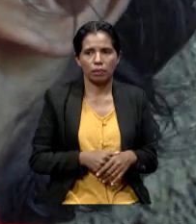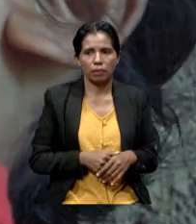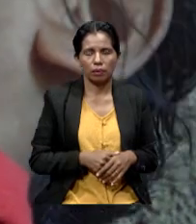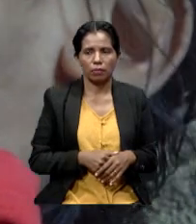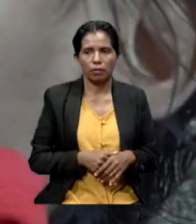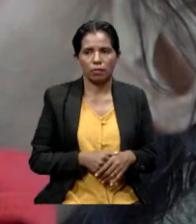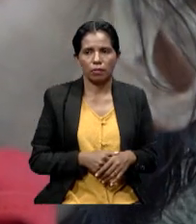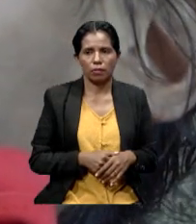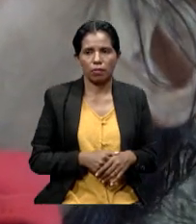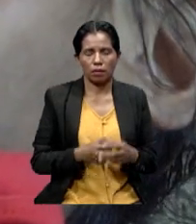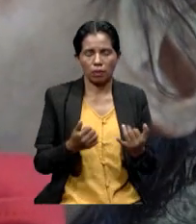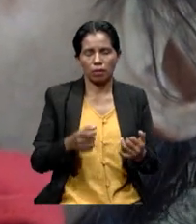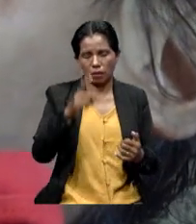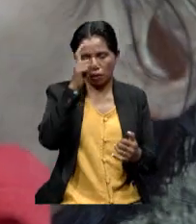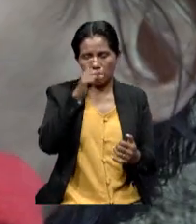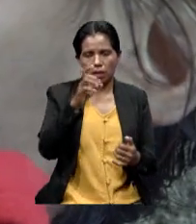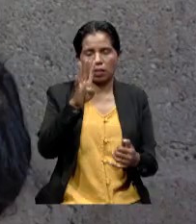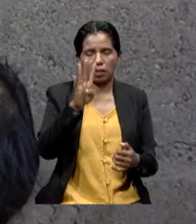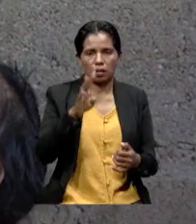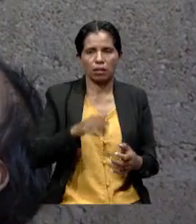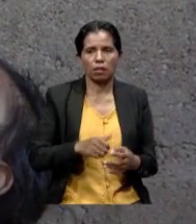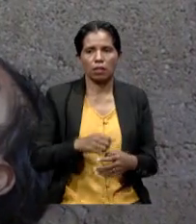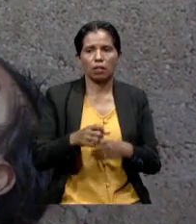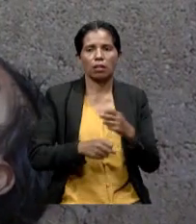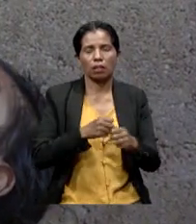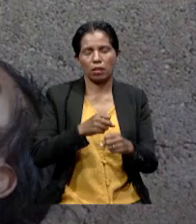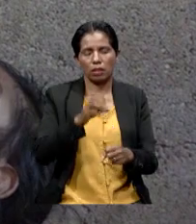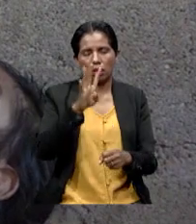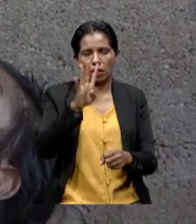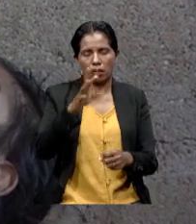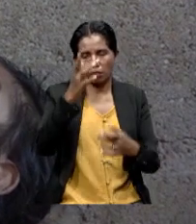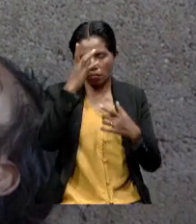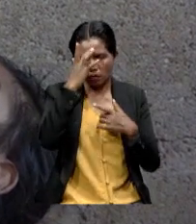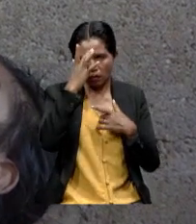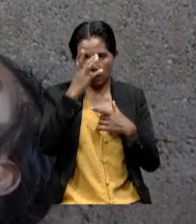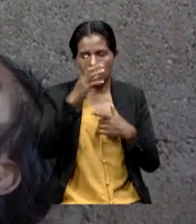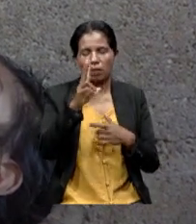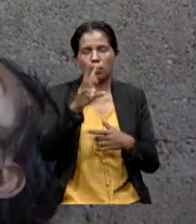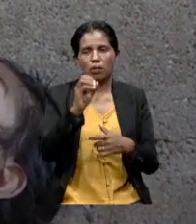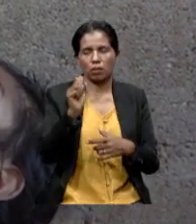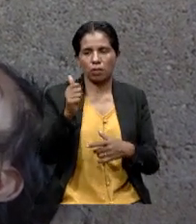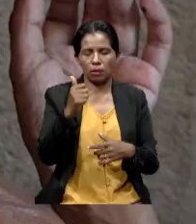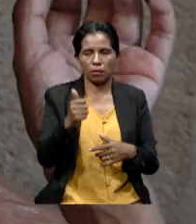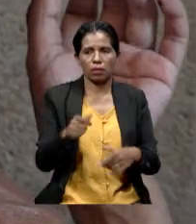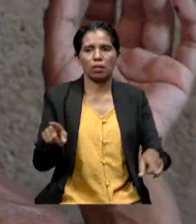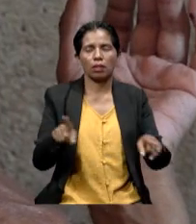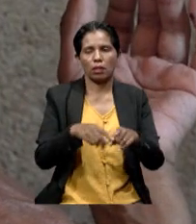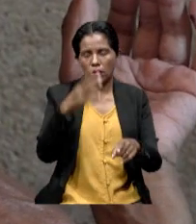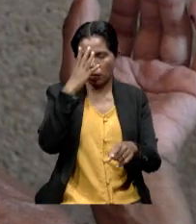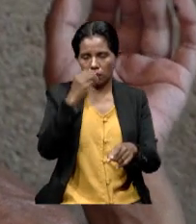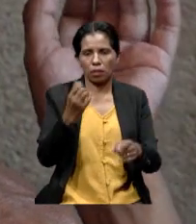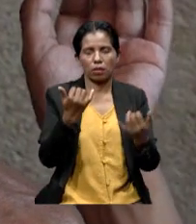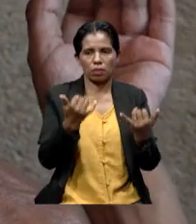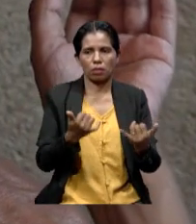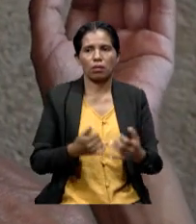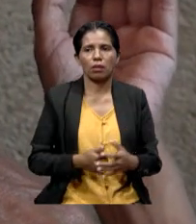ini kan itu nahat orang nih itu nahat ini moras orang sana ya nih ya 2010 ini moras orang sana yang sana itu baru tentang sana